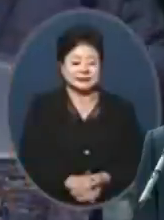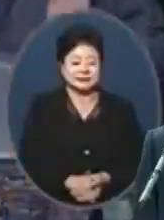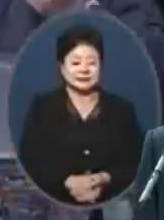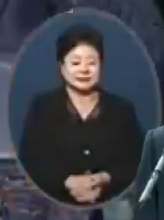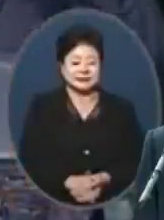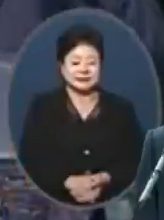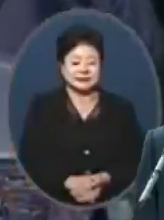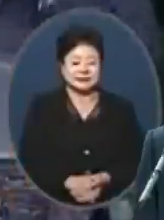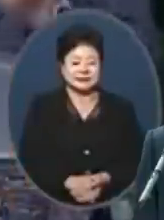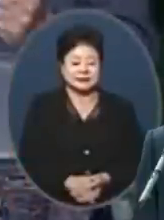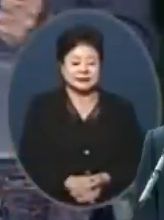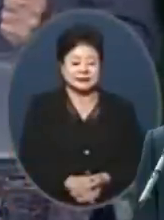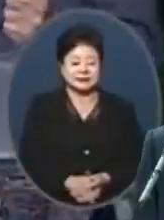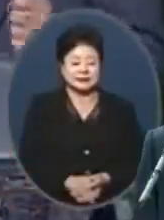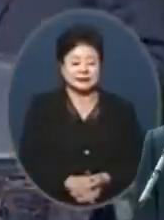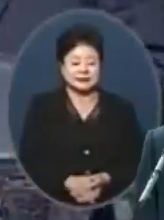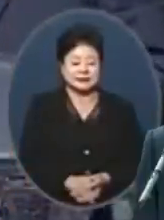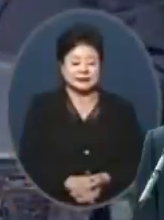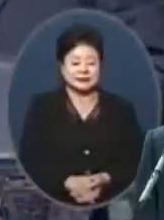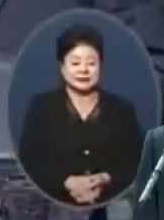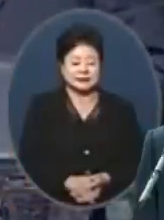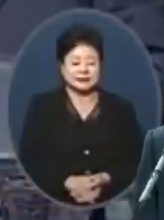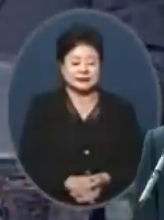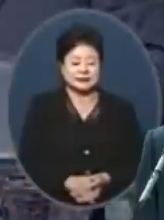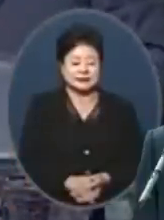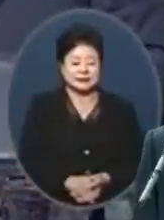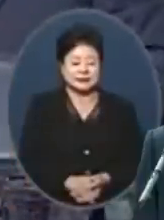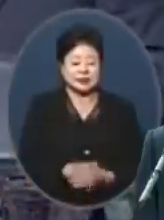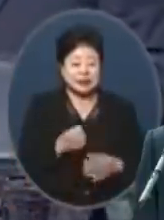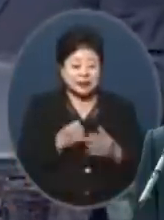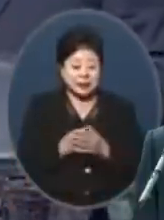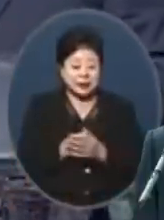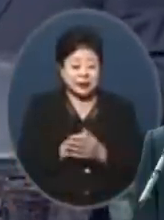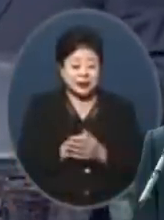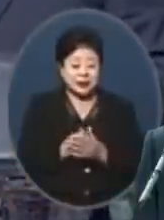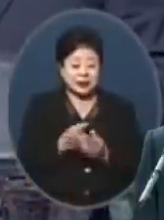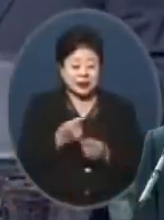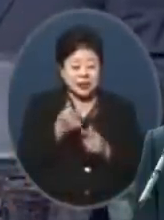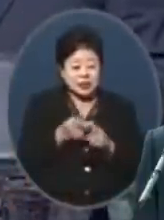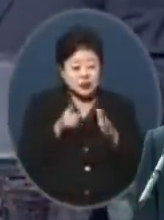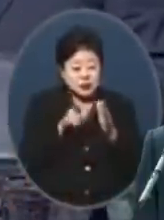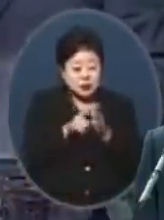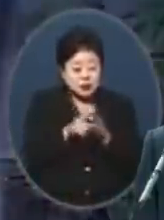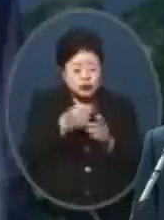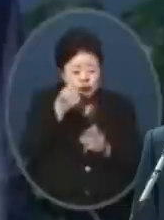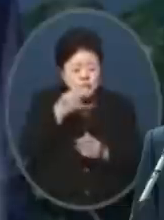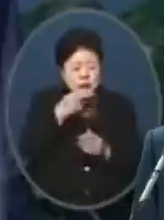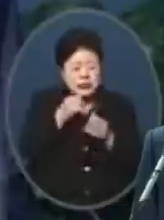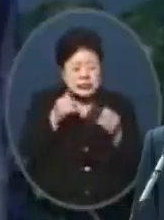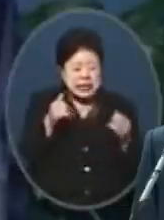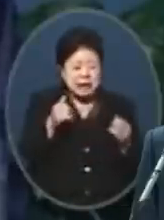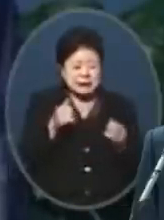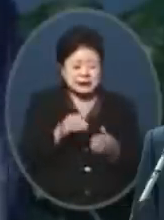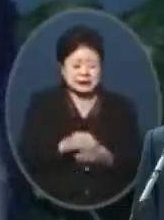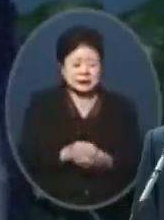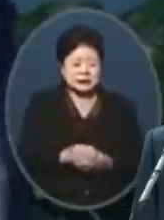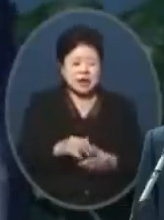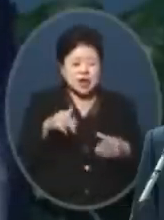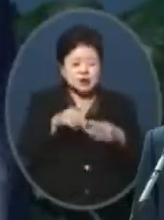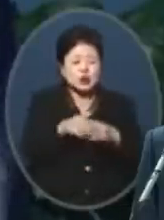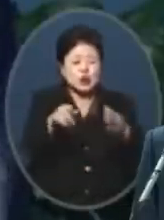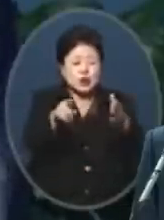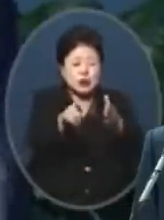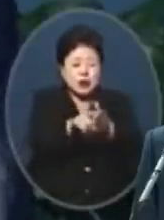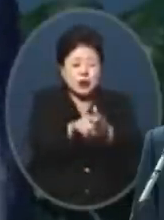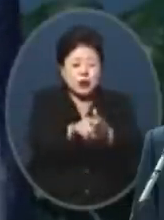midst so that your dreams will come to pass. 그러므로 똑같이 예수 믿어도 꿈이 없는 사람은 종교를